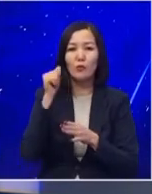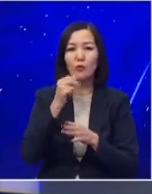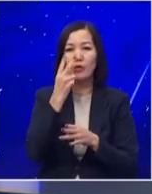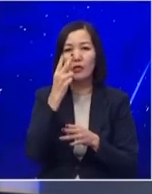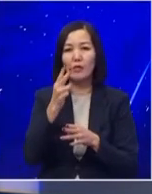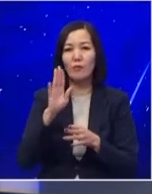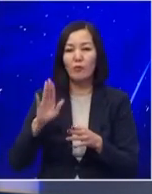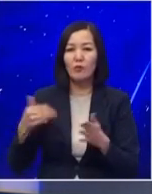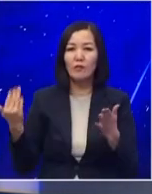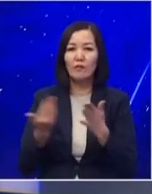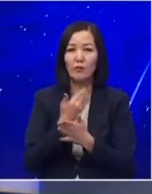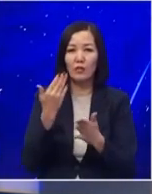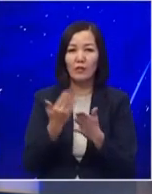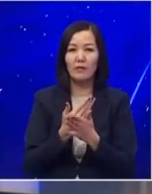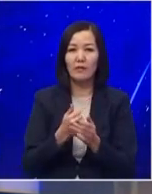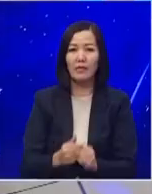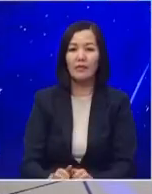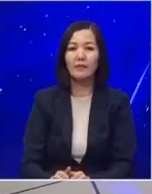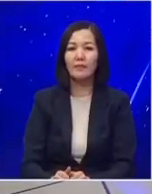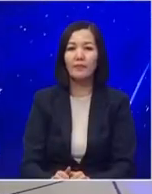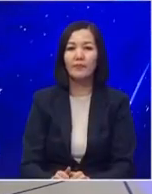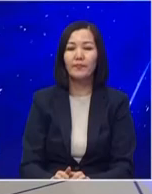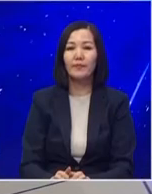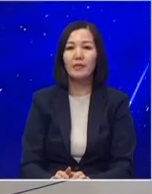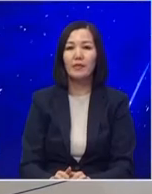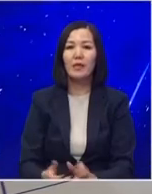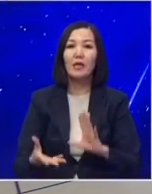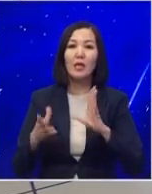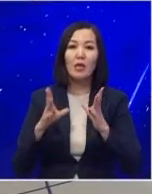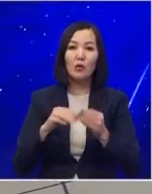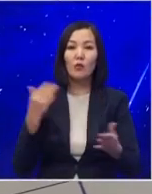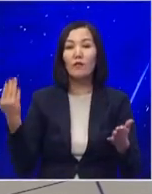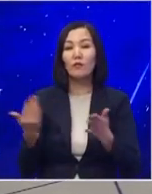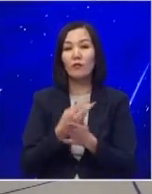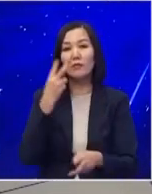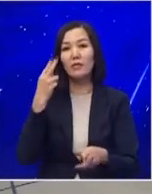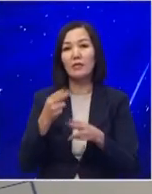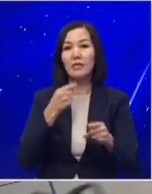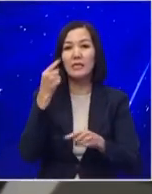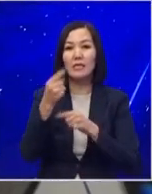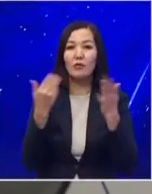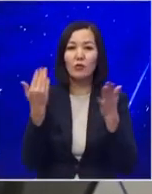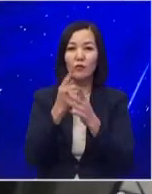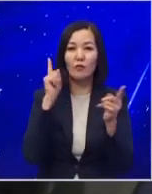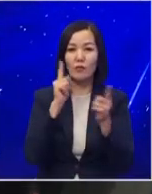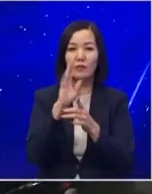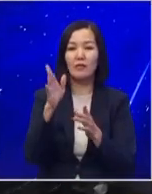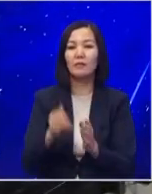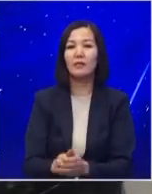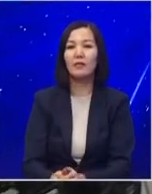после выпуска новостей ну а я с вами прощаюсь встретимся уже в следующем году